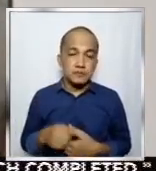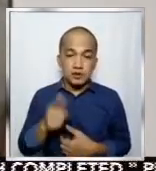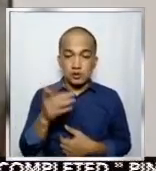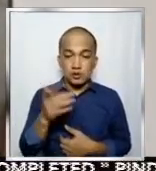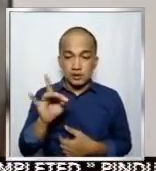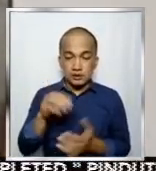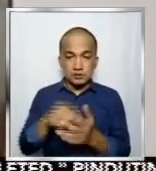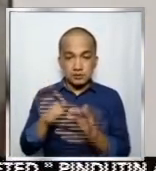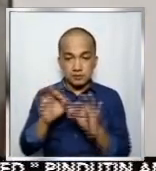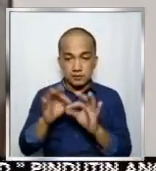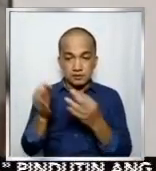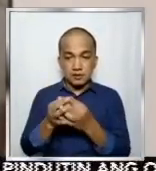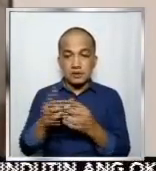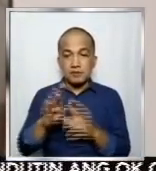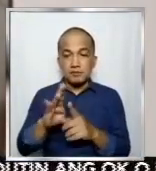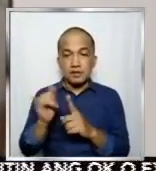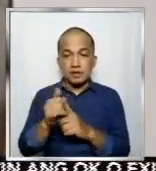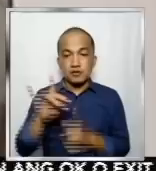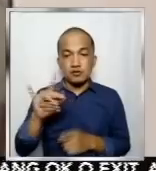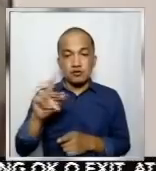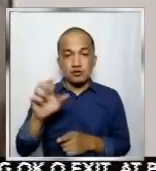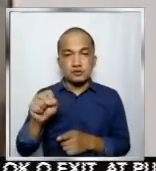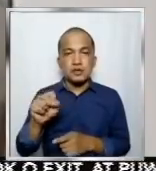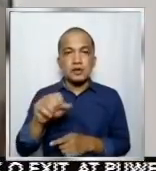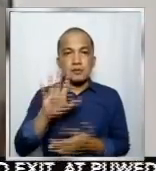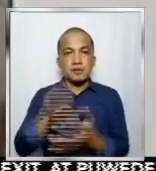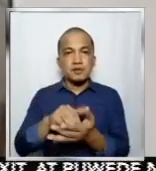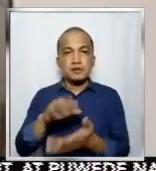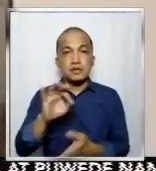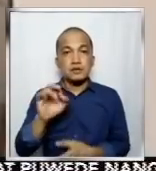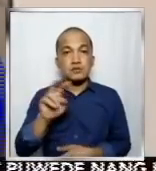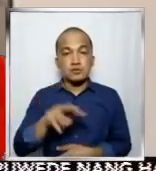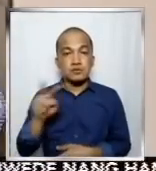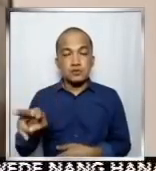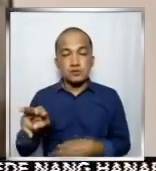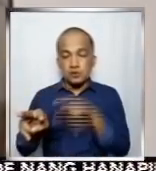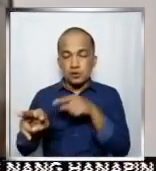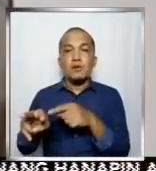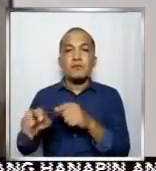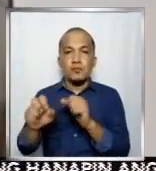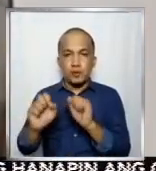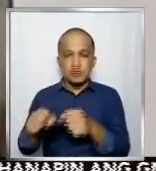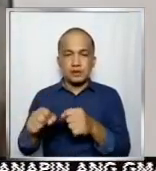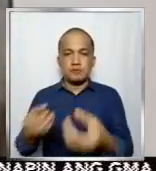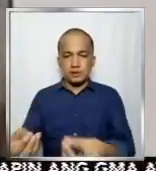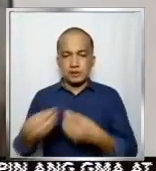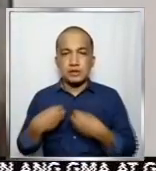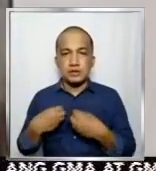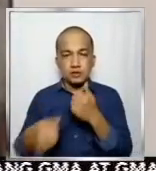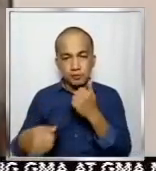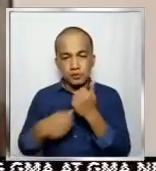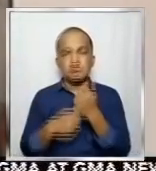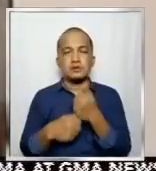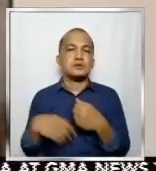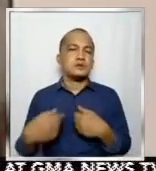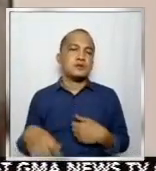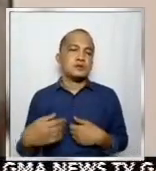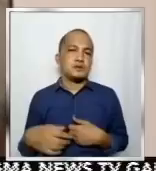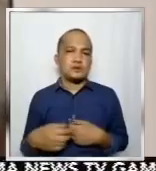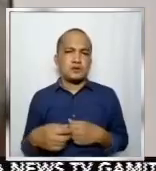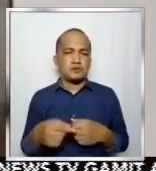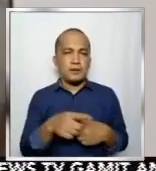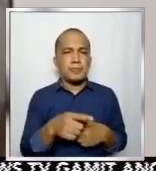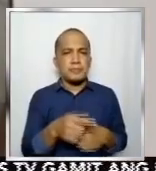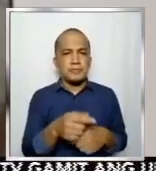Dolores, 5,922 lamang dito ang kwalipikadong tumanggap ng ayuda. Kaya naman, gumagawa na ng hakbang ang LGU